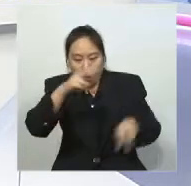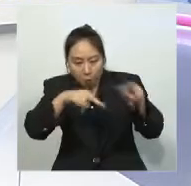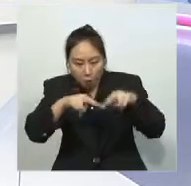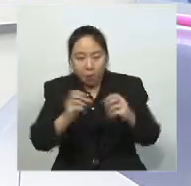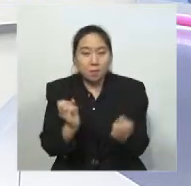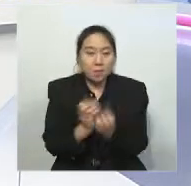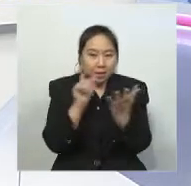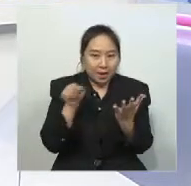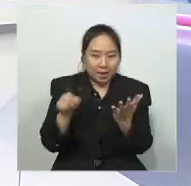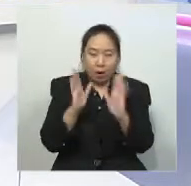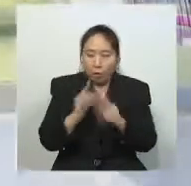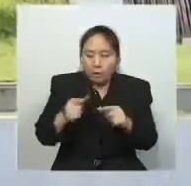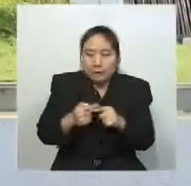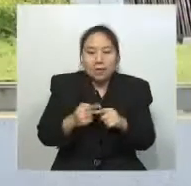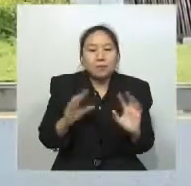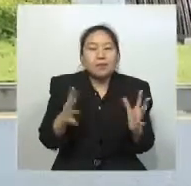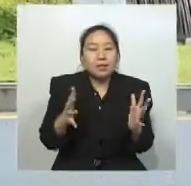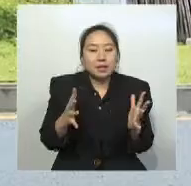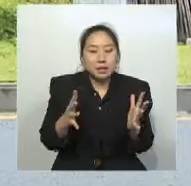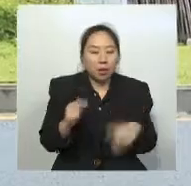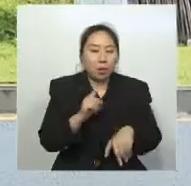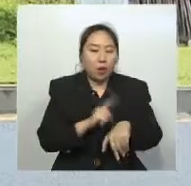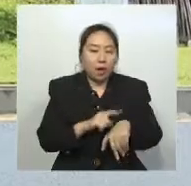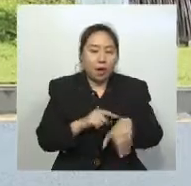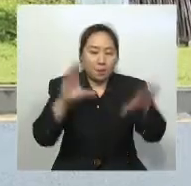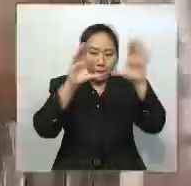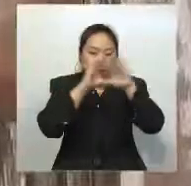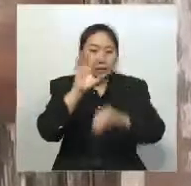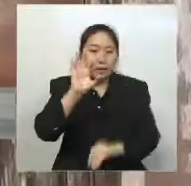รับบาดเจ็บค่ะเหตุการณ์นี้เกิดขึ้นเมื่อเวลาประมาณ